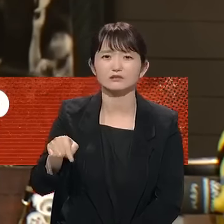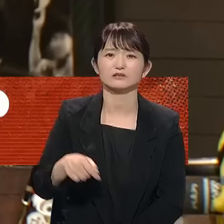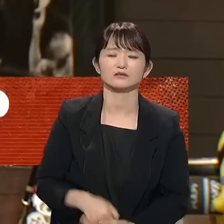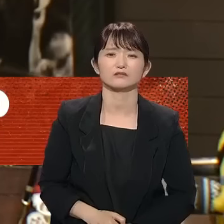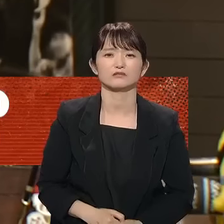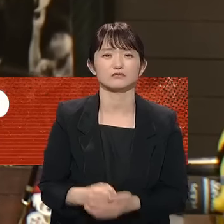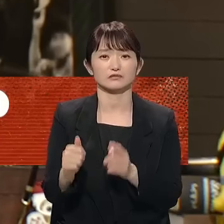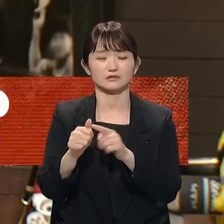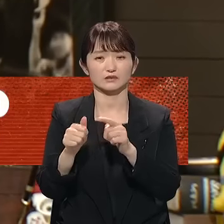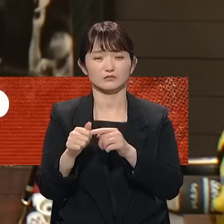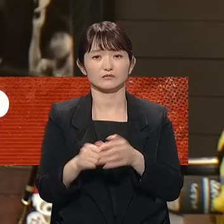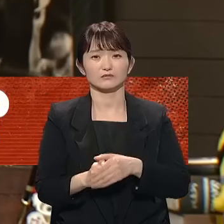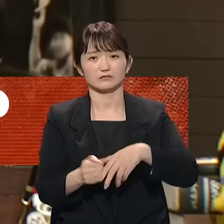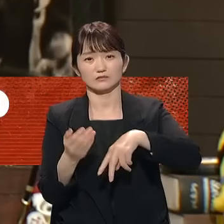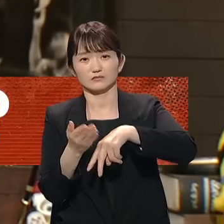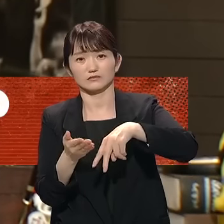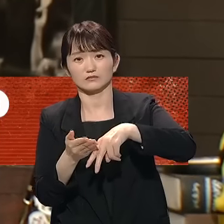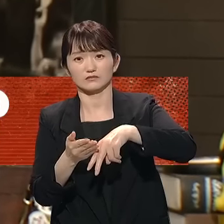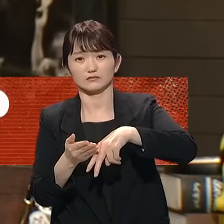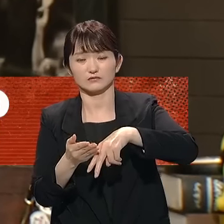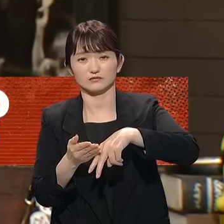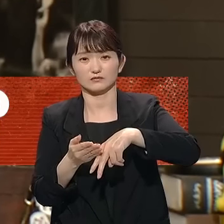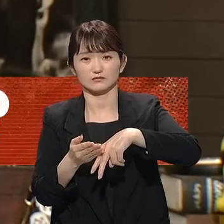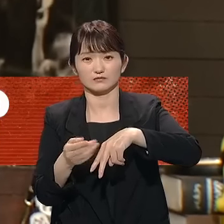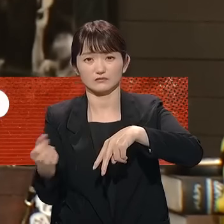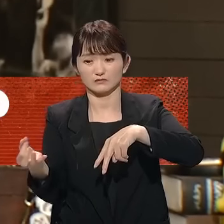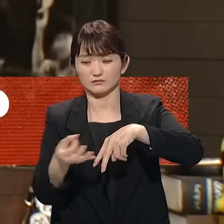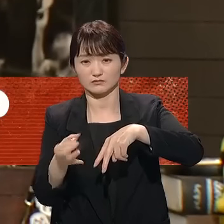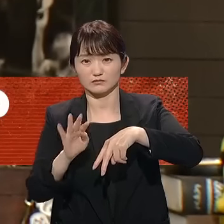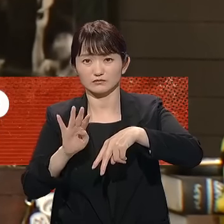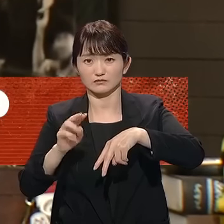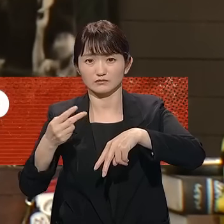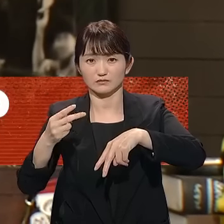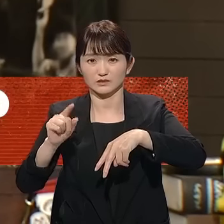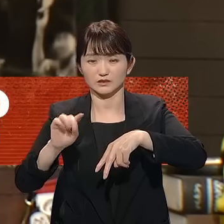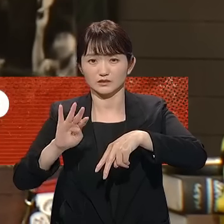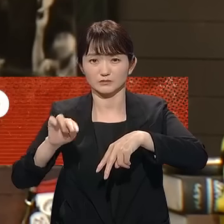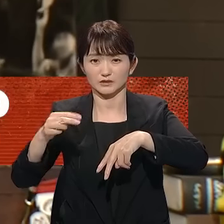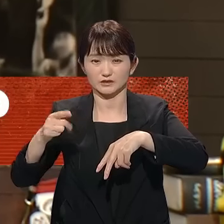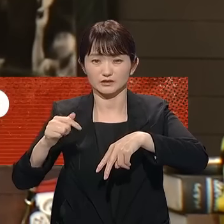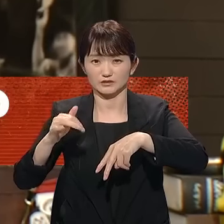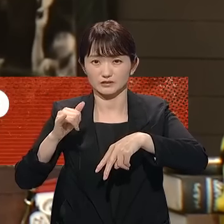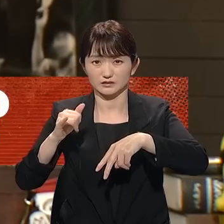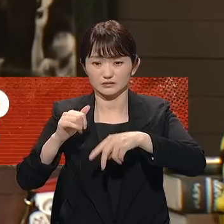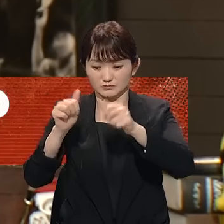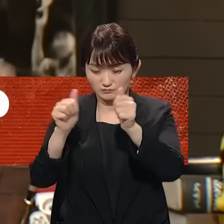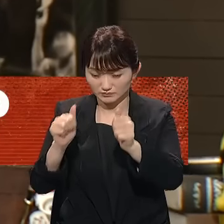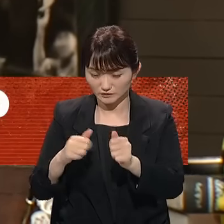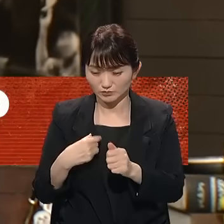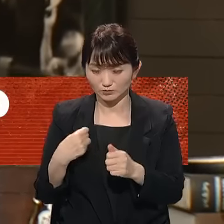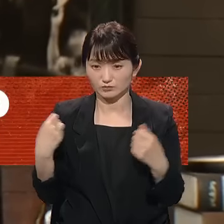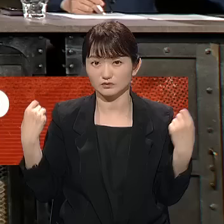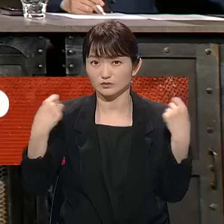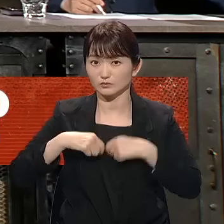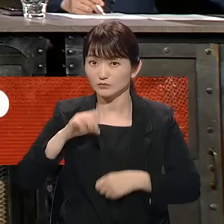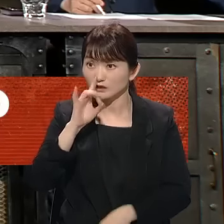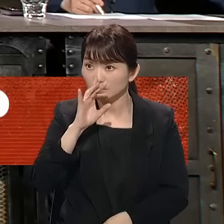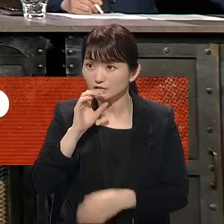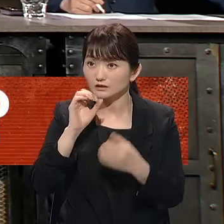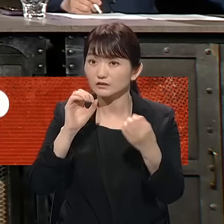너 남자 하반신 그대로 다 나오는 그 다비드상 프린트된 그 옷 입으면 안 되겠네, 동그라미.